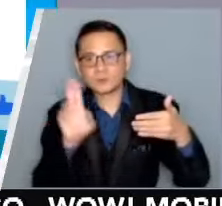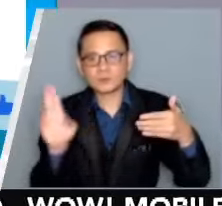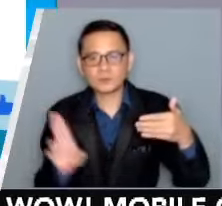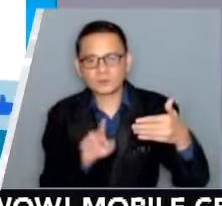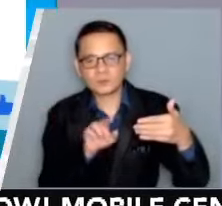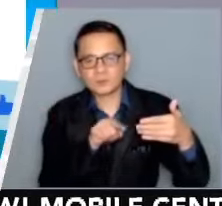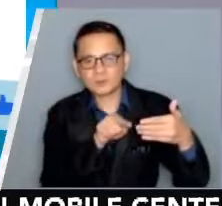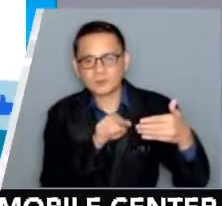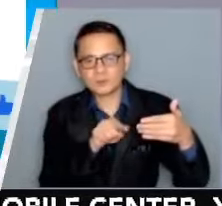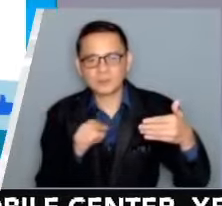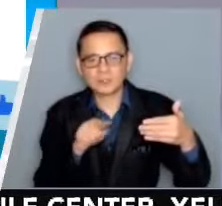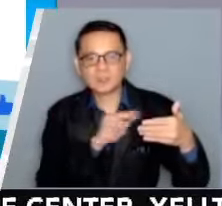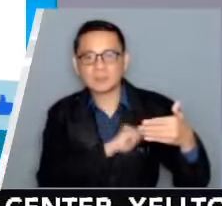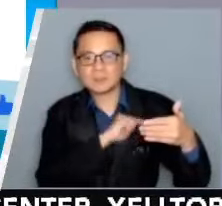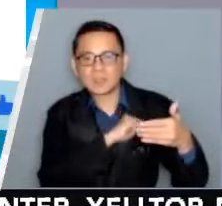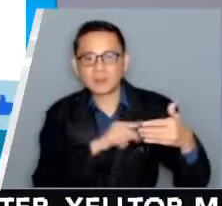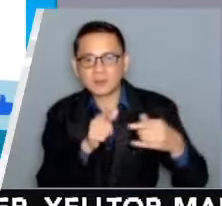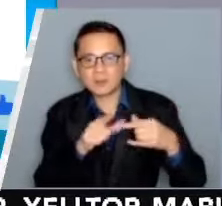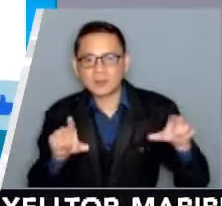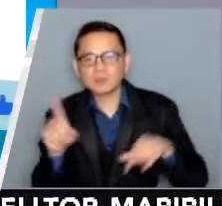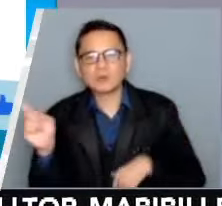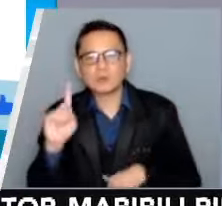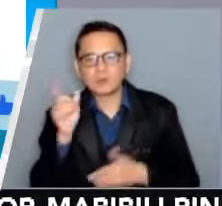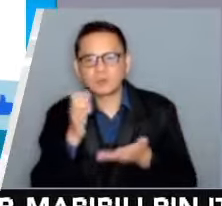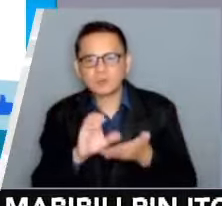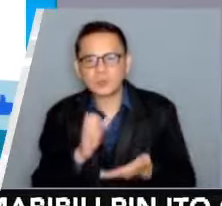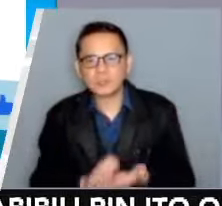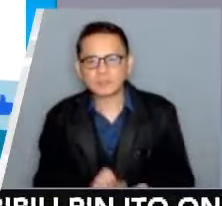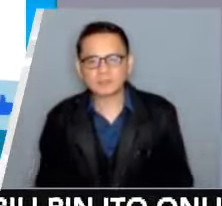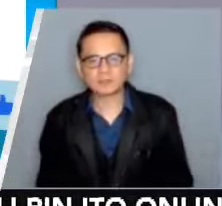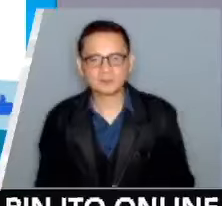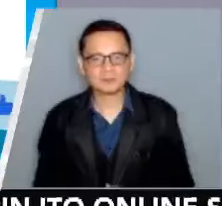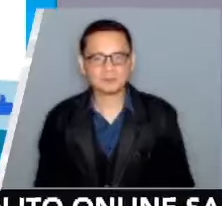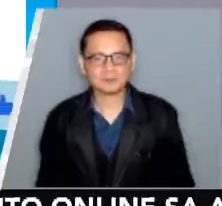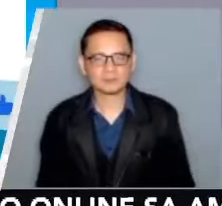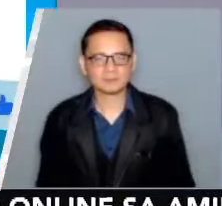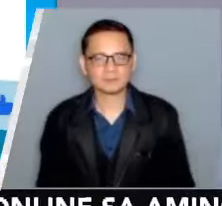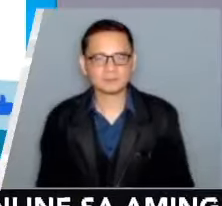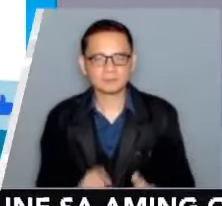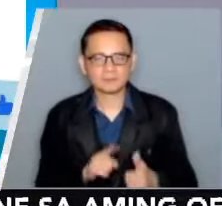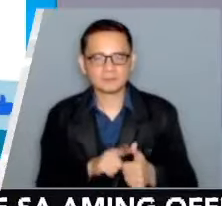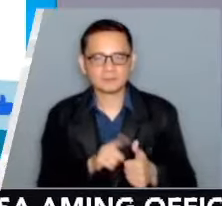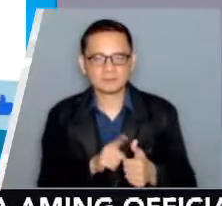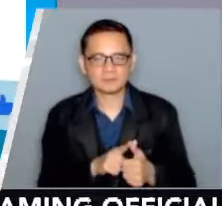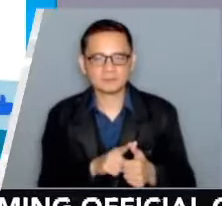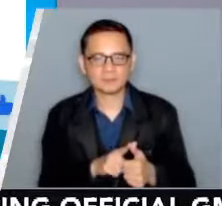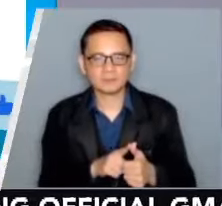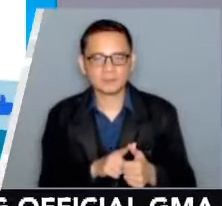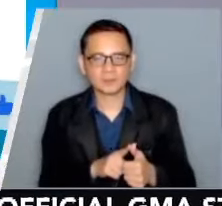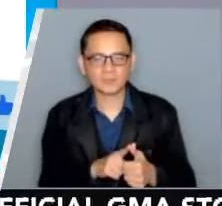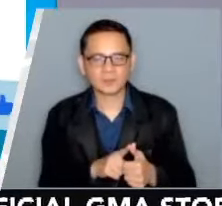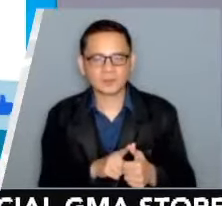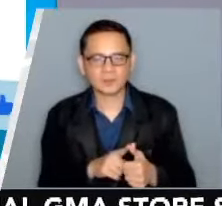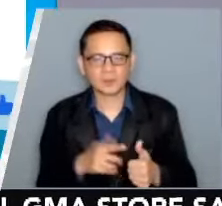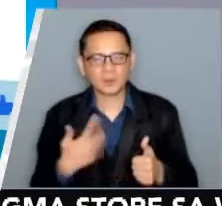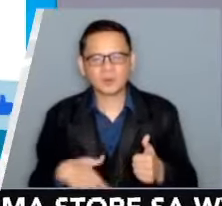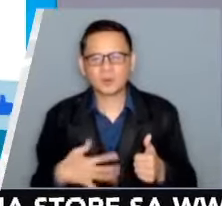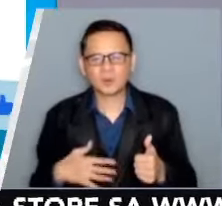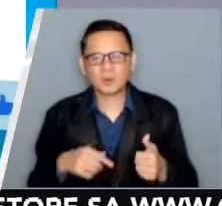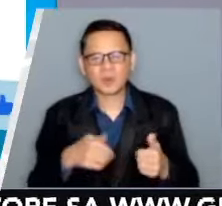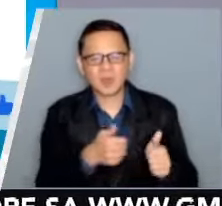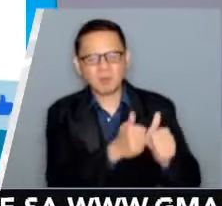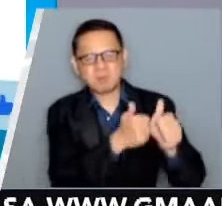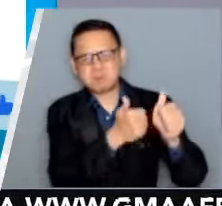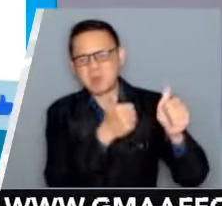sa kinder hanggang grade 3. Eto na, para po kay Ronel Agoncillo, 10 hakbang paatras ang hindi na paggamit